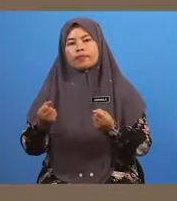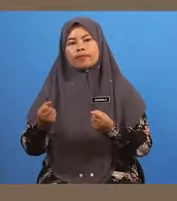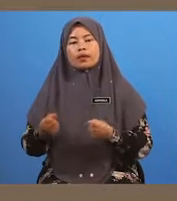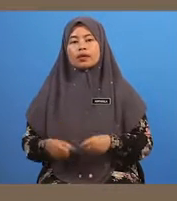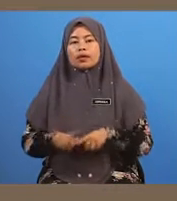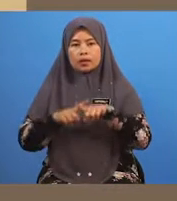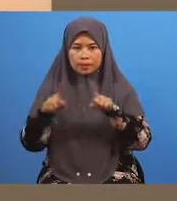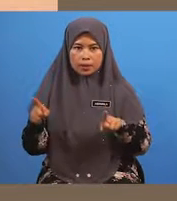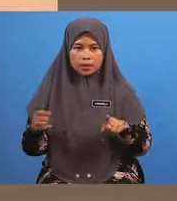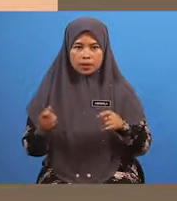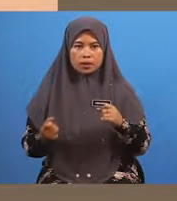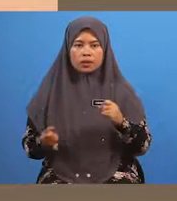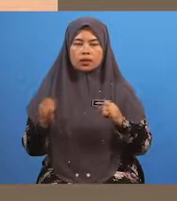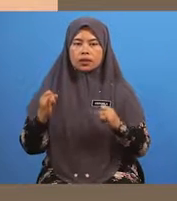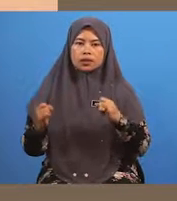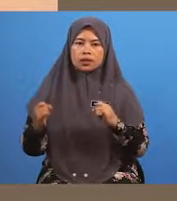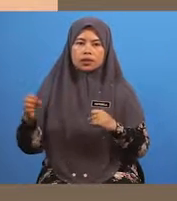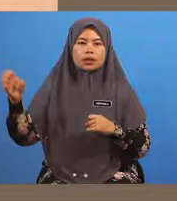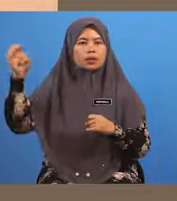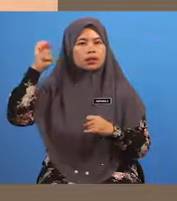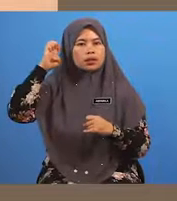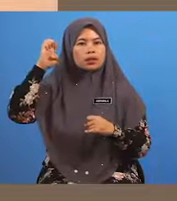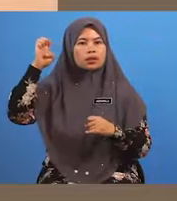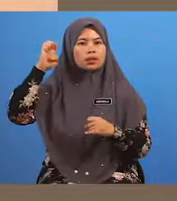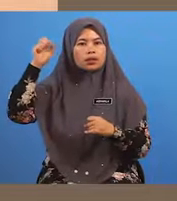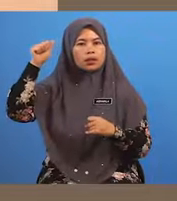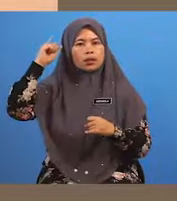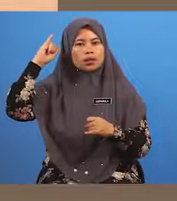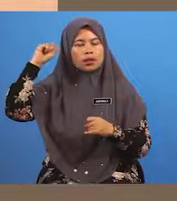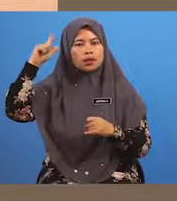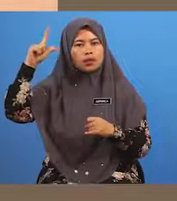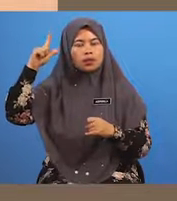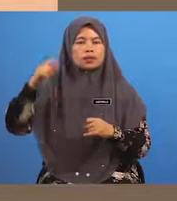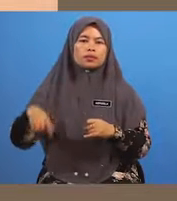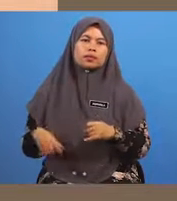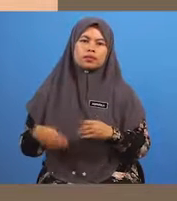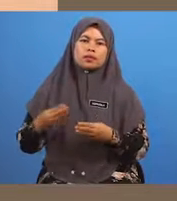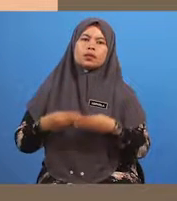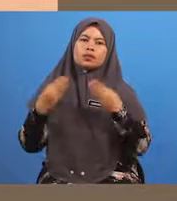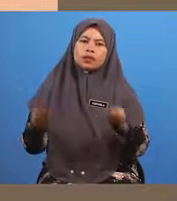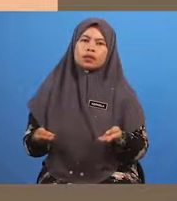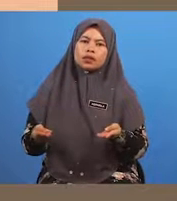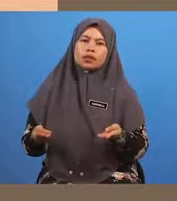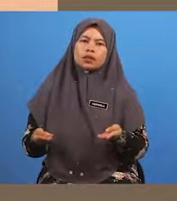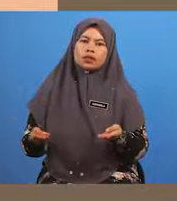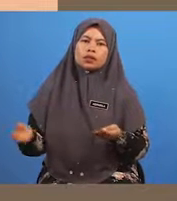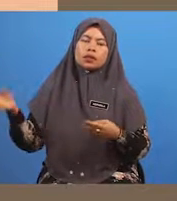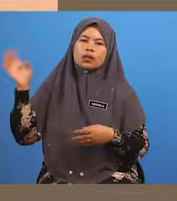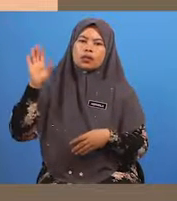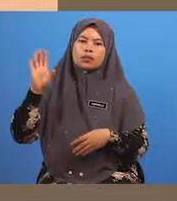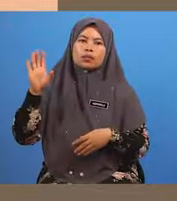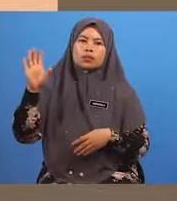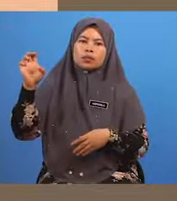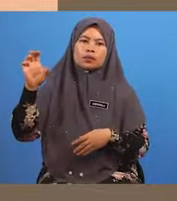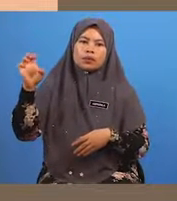Namun, jika sekiranya Encik Ali mewasiatkan harta bernilai ringgit Malaysia RM50,000 kepada